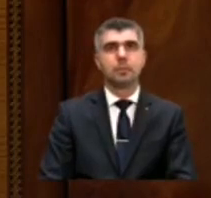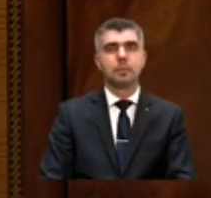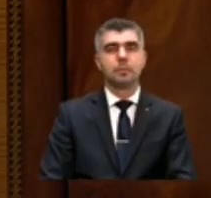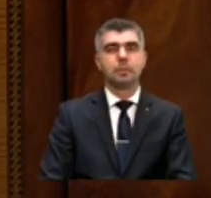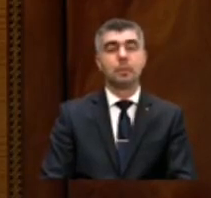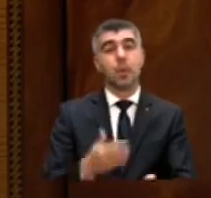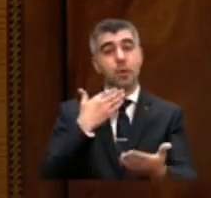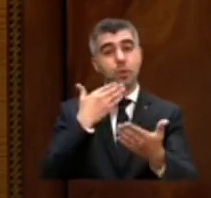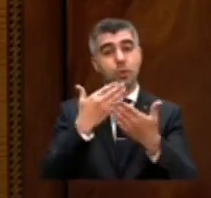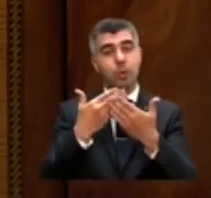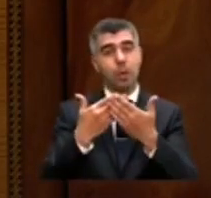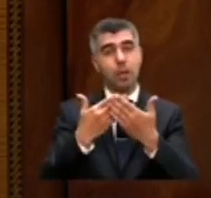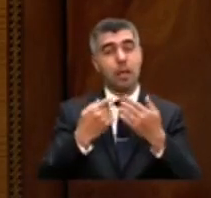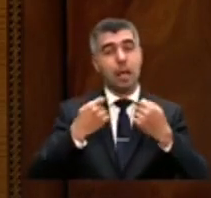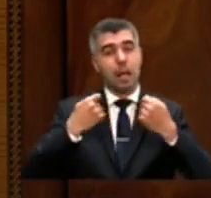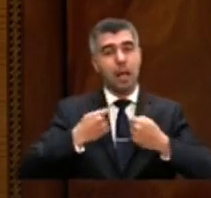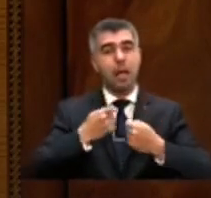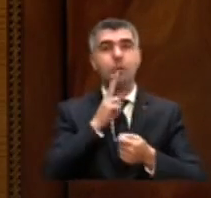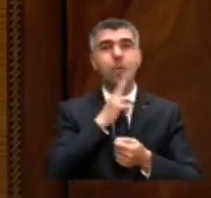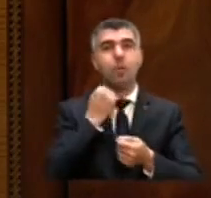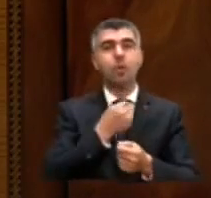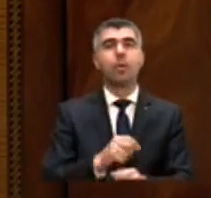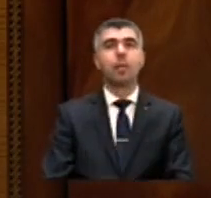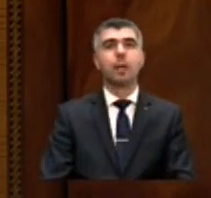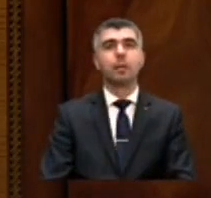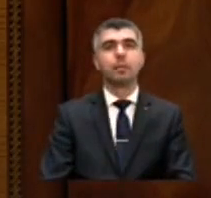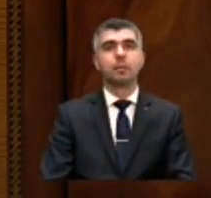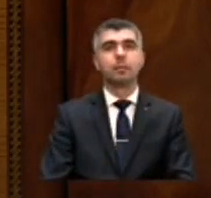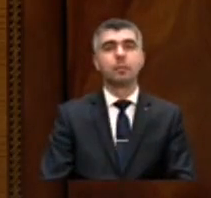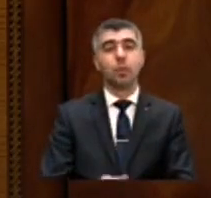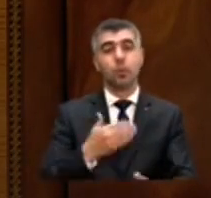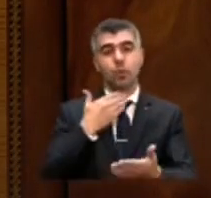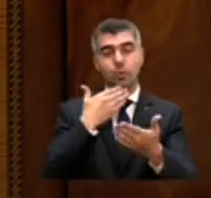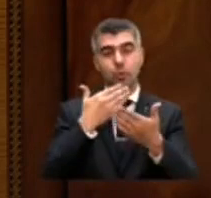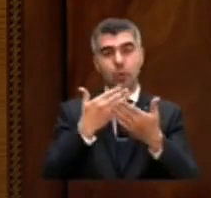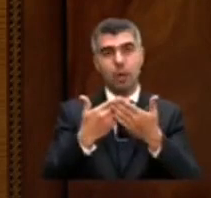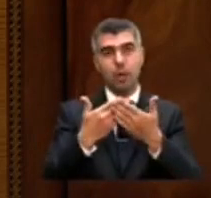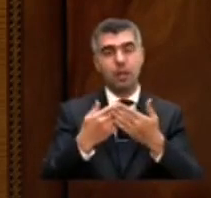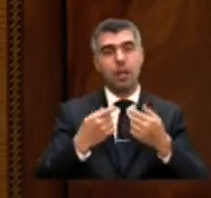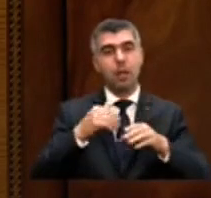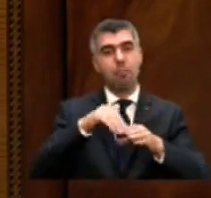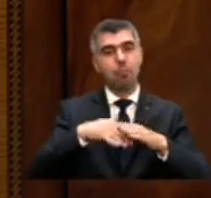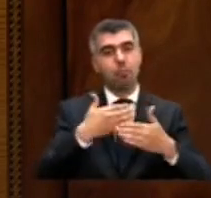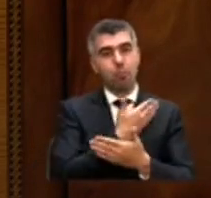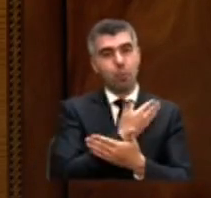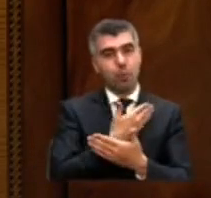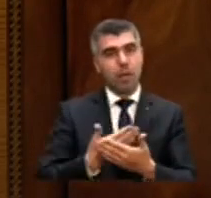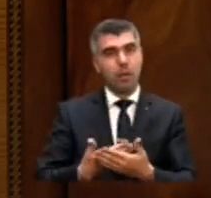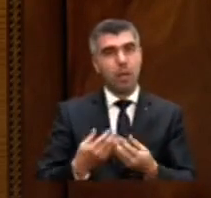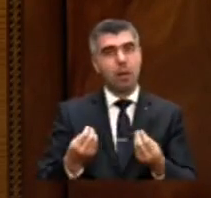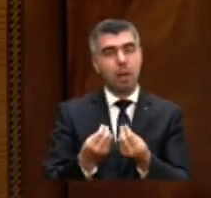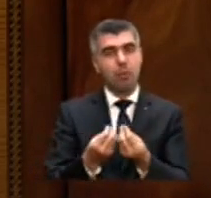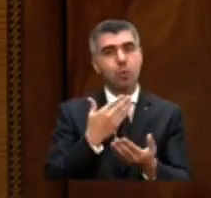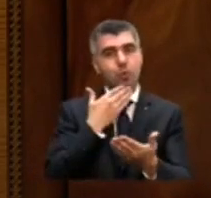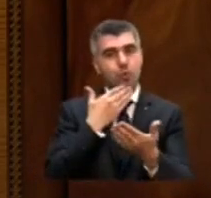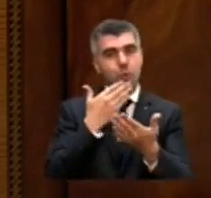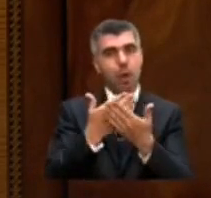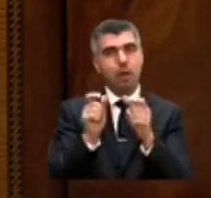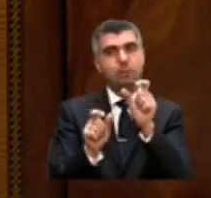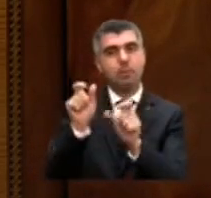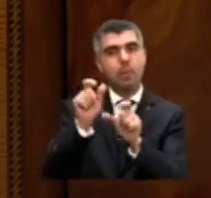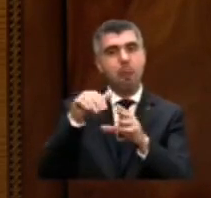شكرا السيد رئيس الحكومة، شكرا السيد رئيس مجلس المستشارين محترم، شكرا السيدات